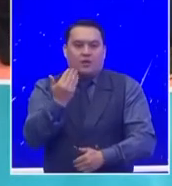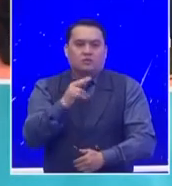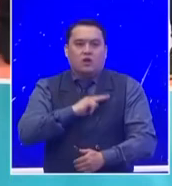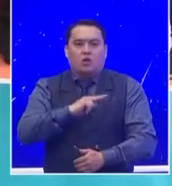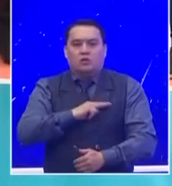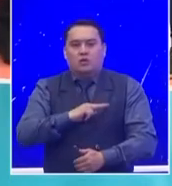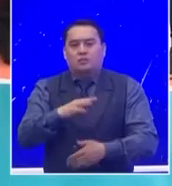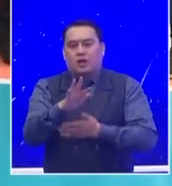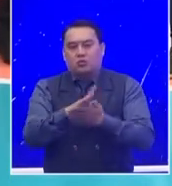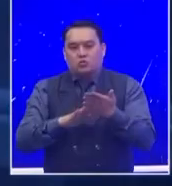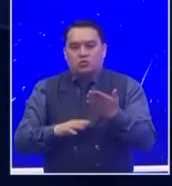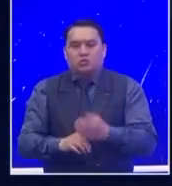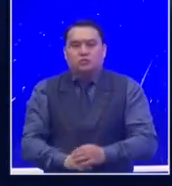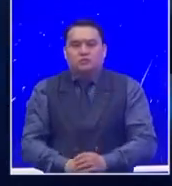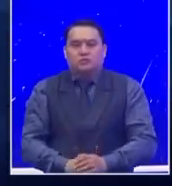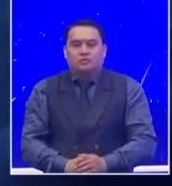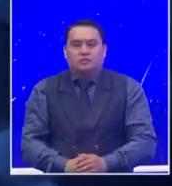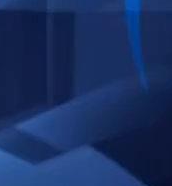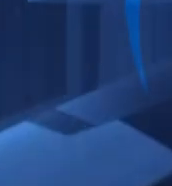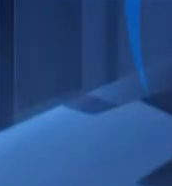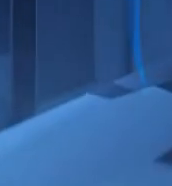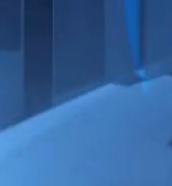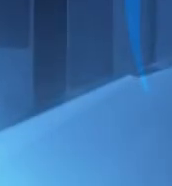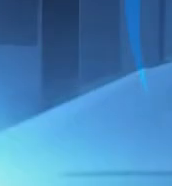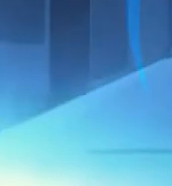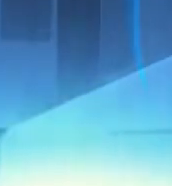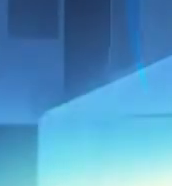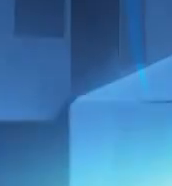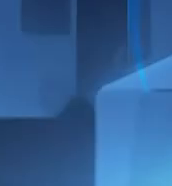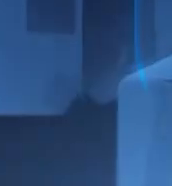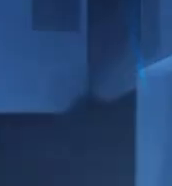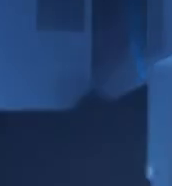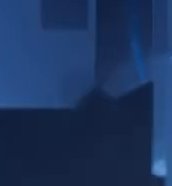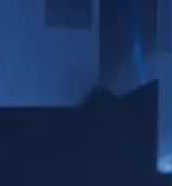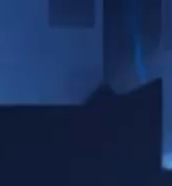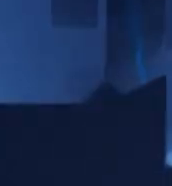СМИ намерены продолжить и далее. Алексей Цой, Айдос Калиев, телеканал ЖТСУ, Таду Круган.